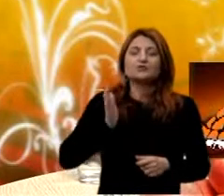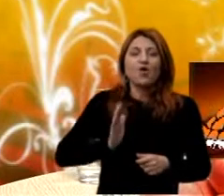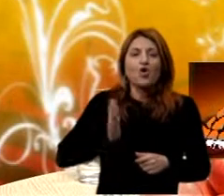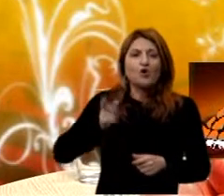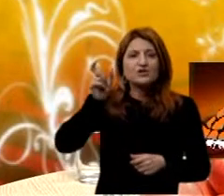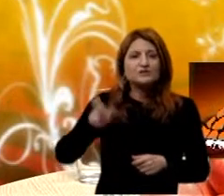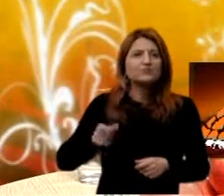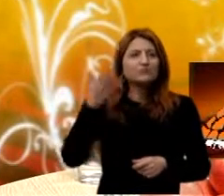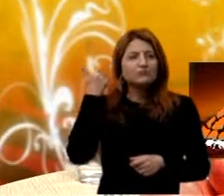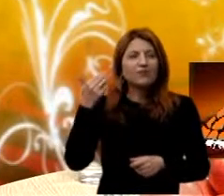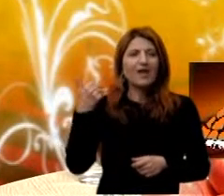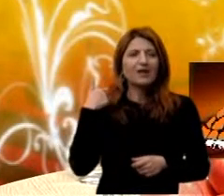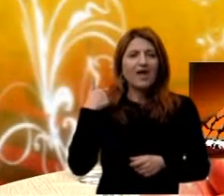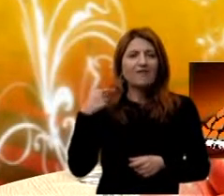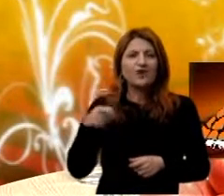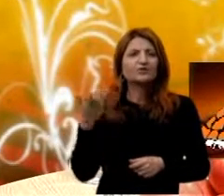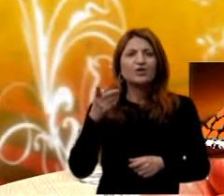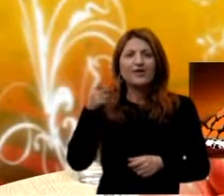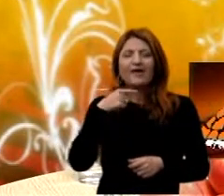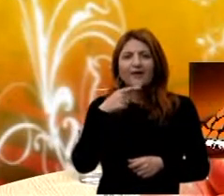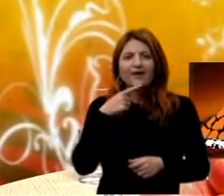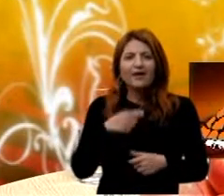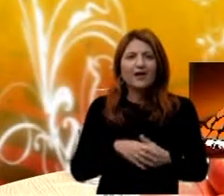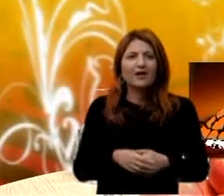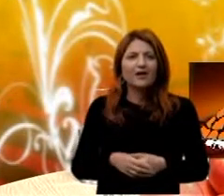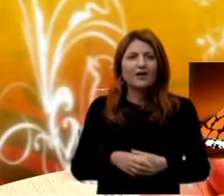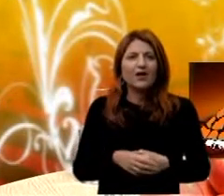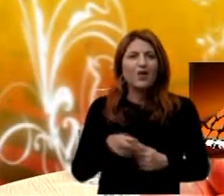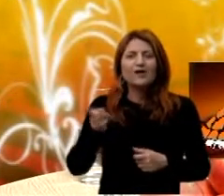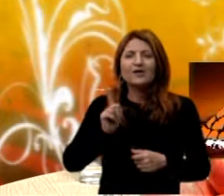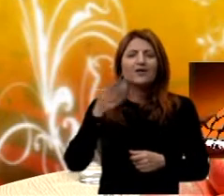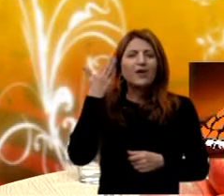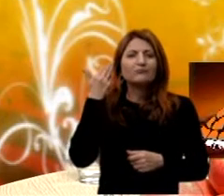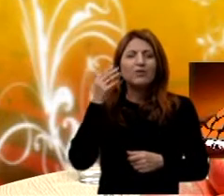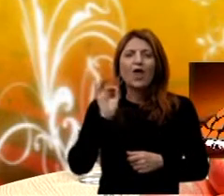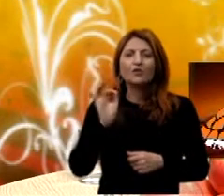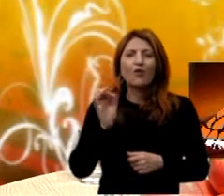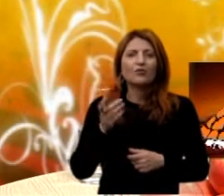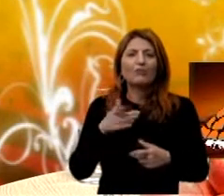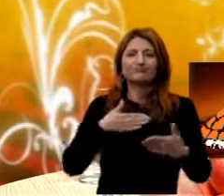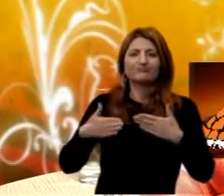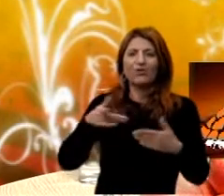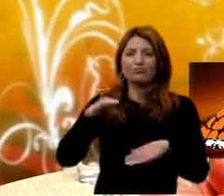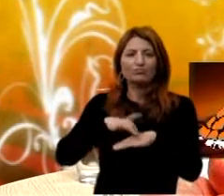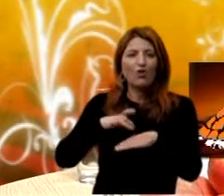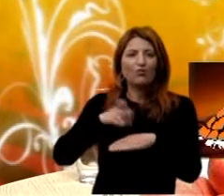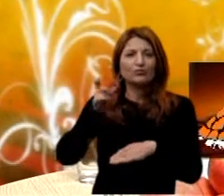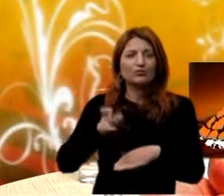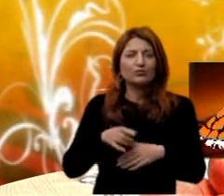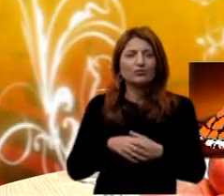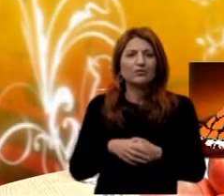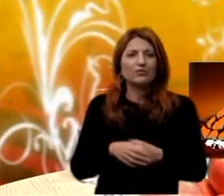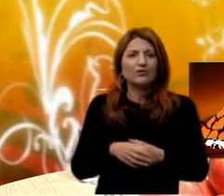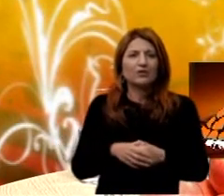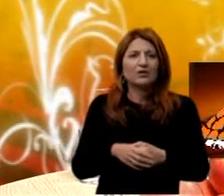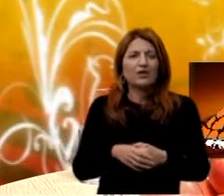se javila u emisiji i to kazala što je kazala. To znači da nije bila dobro primljena jer je nešto bolilo.